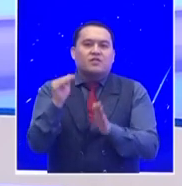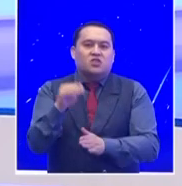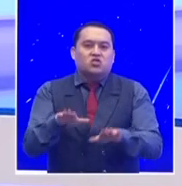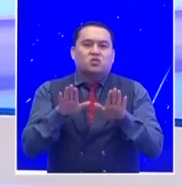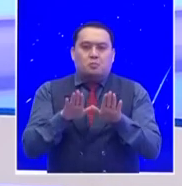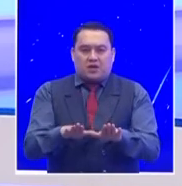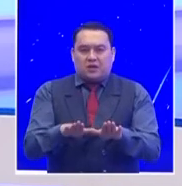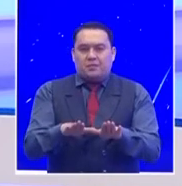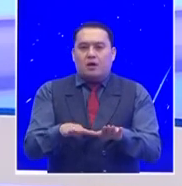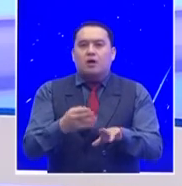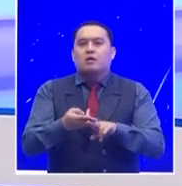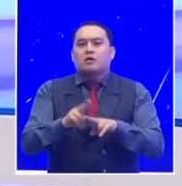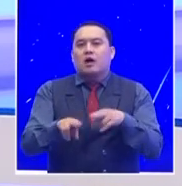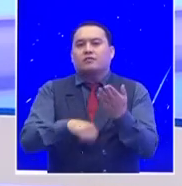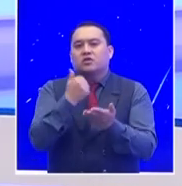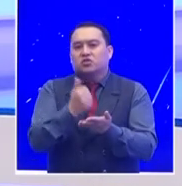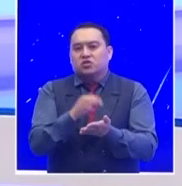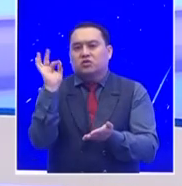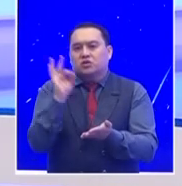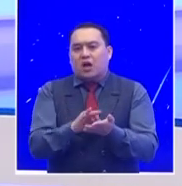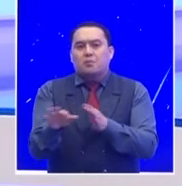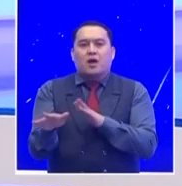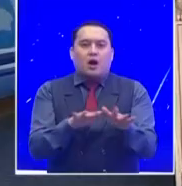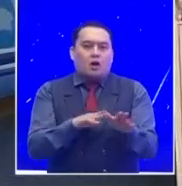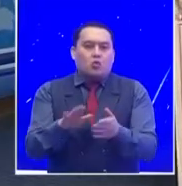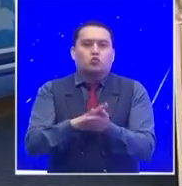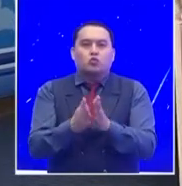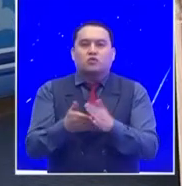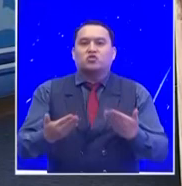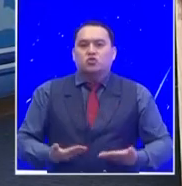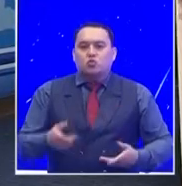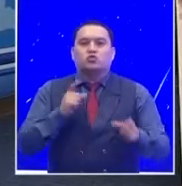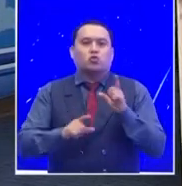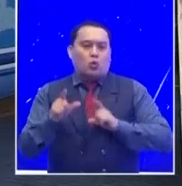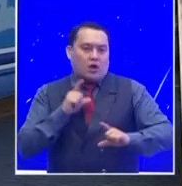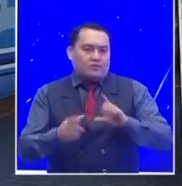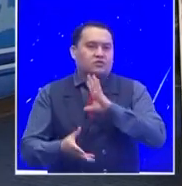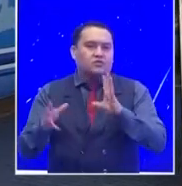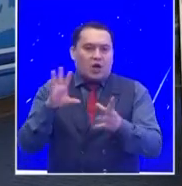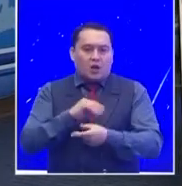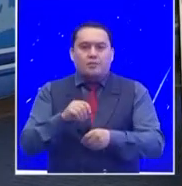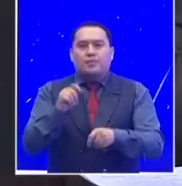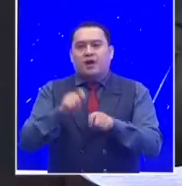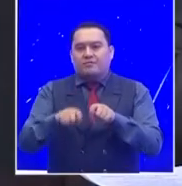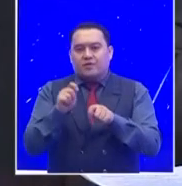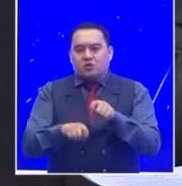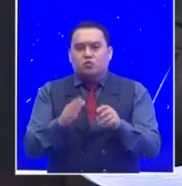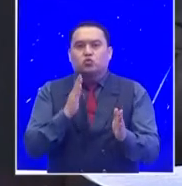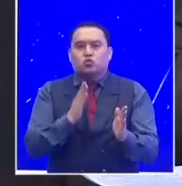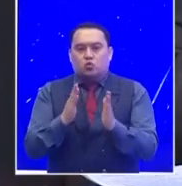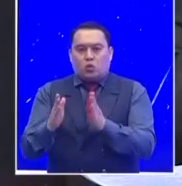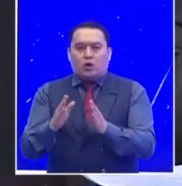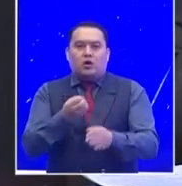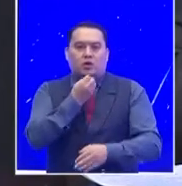9 тысяч мест. Основной целью мероприятия стало выяснить, в каких условиях живут студенты. В целом, как поведали проверяющие,